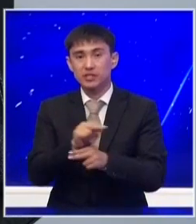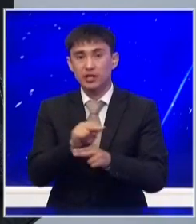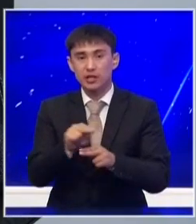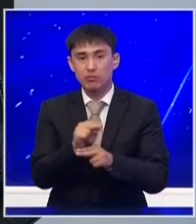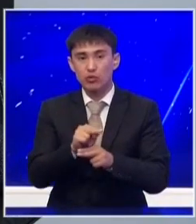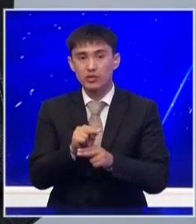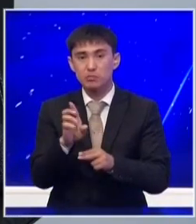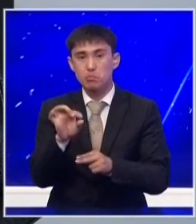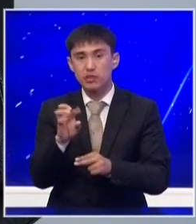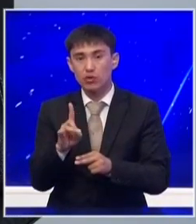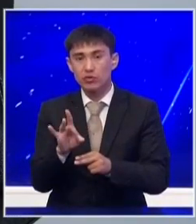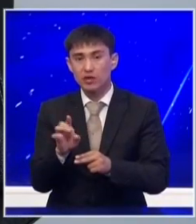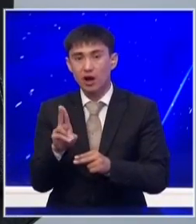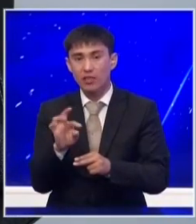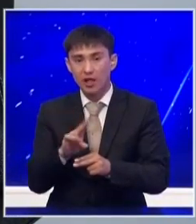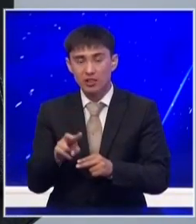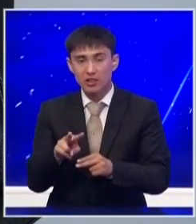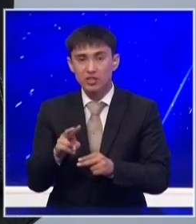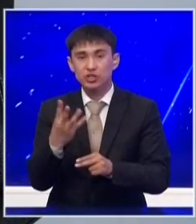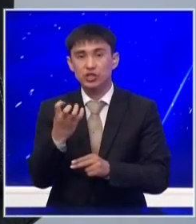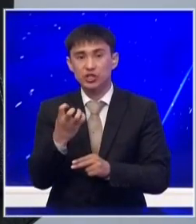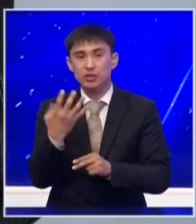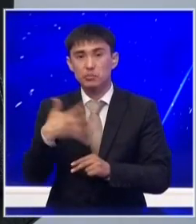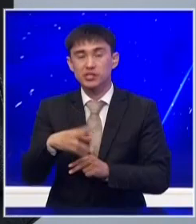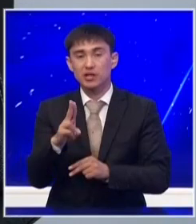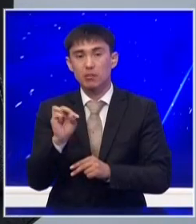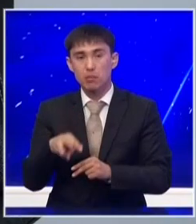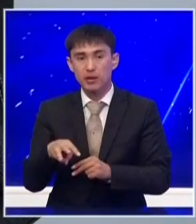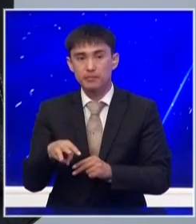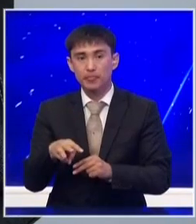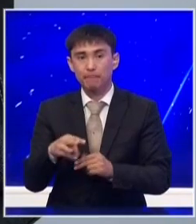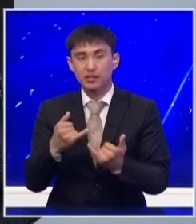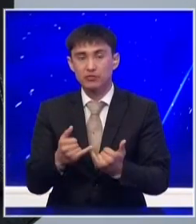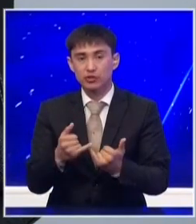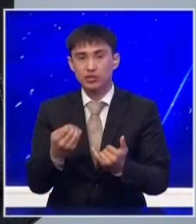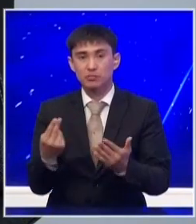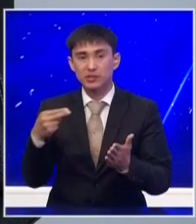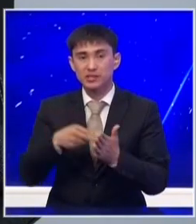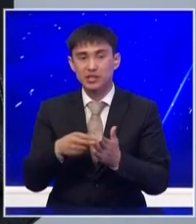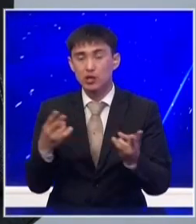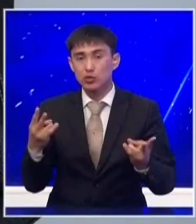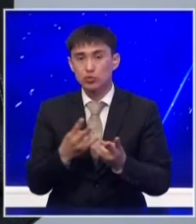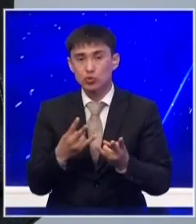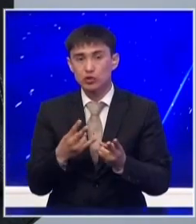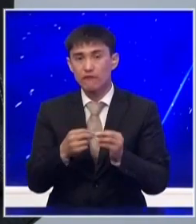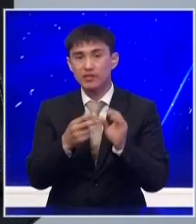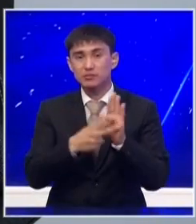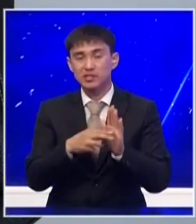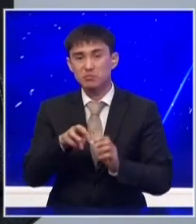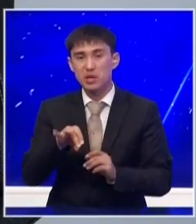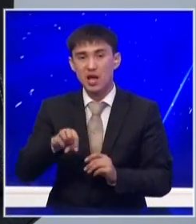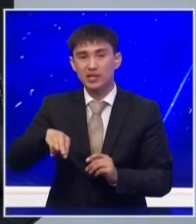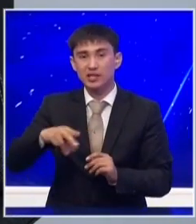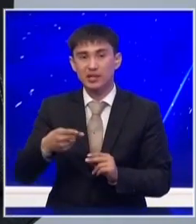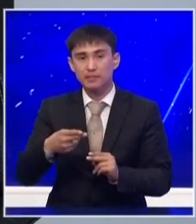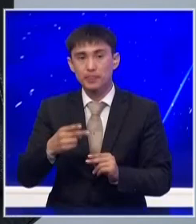и забетонировать каналы, где-то 450 километров по сегодняшней стоимости нужно 18 миллиардов тенге.